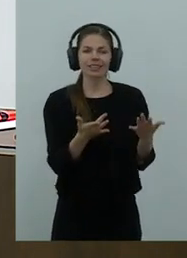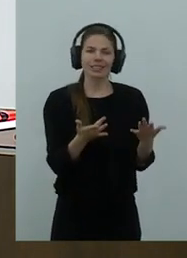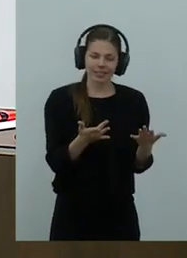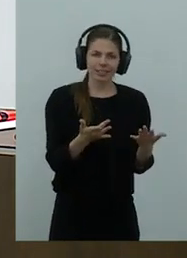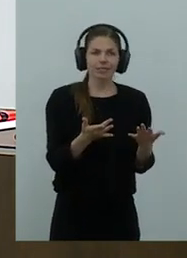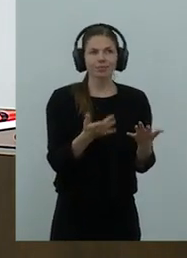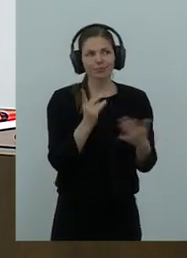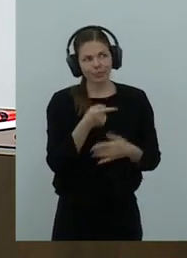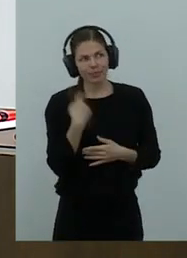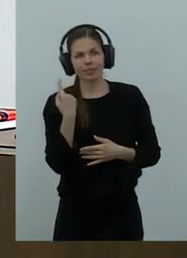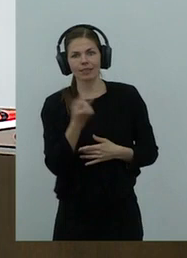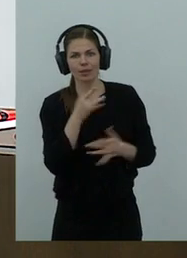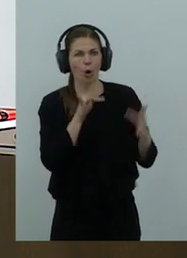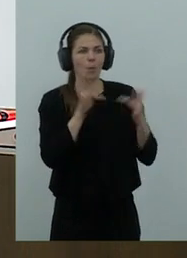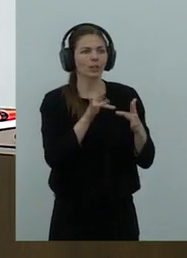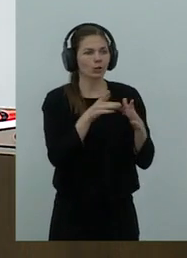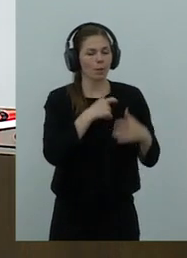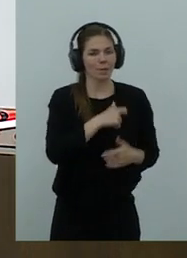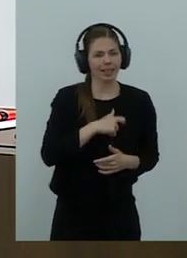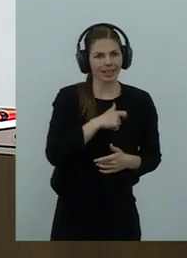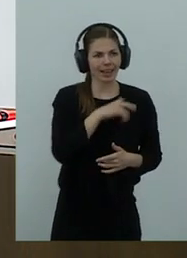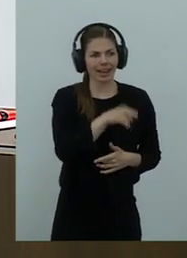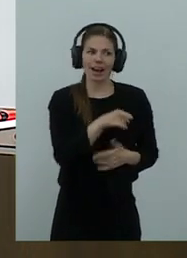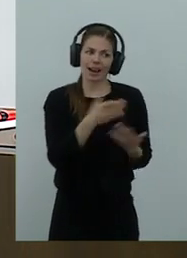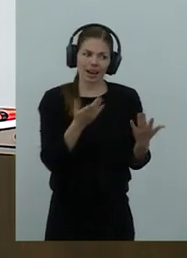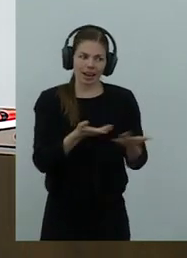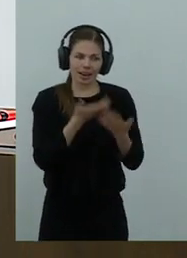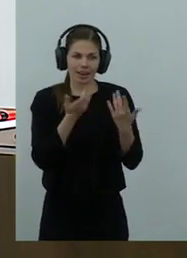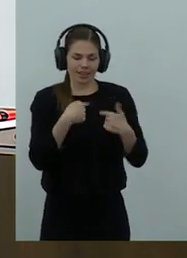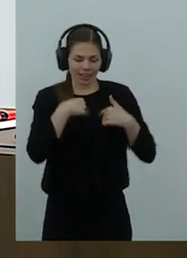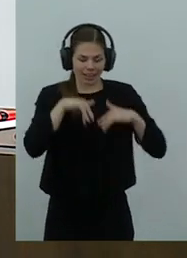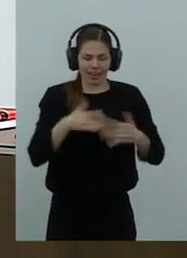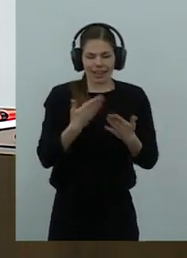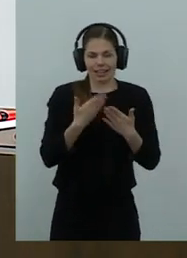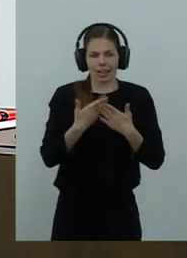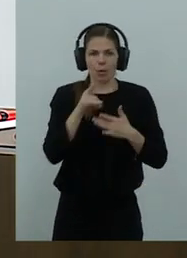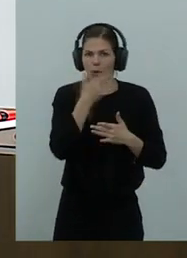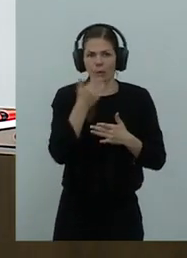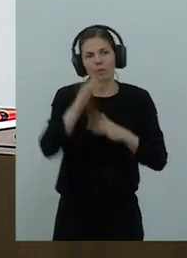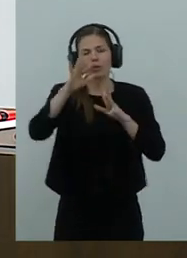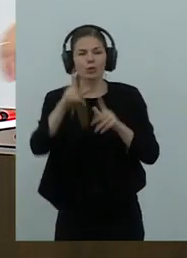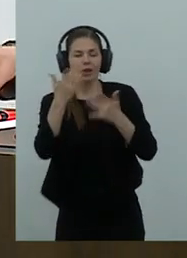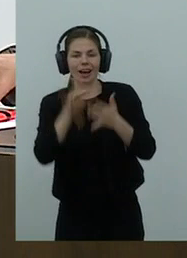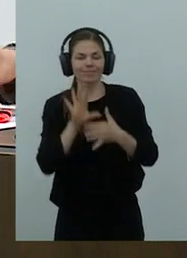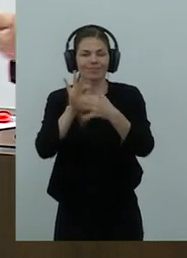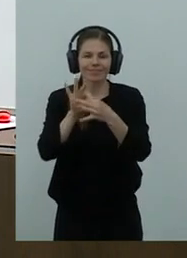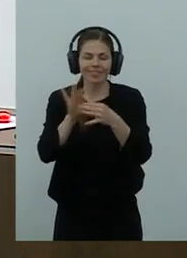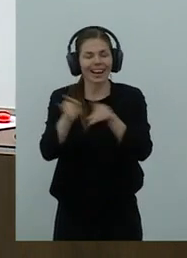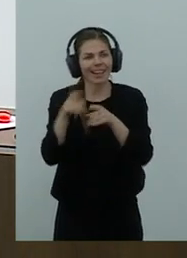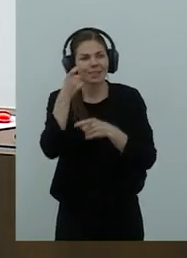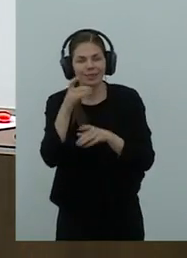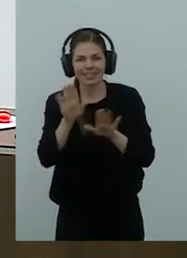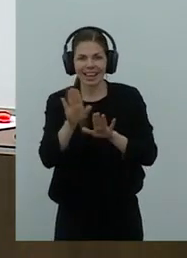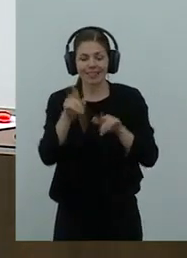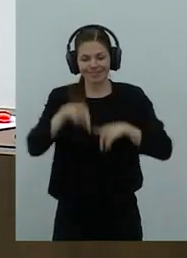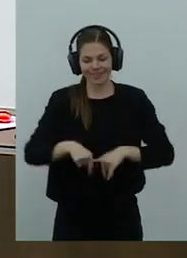vor allem als größte Oppositionspartei in diesem Land, nicht ganz anschließen. Ein schwarz-blauer Wind weht durch